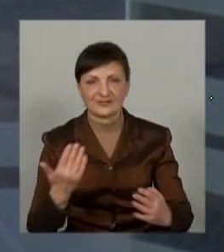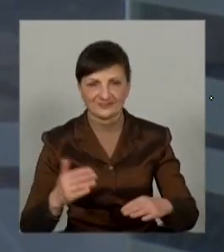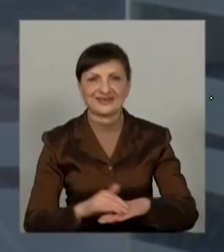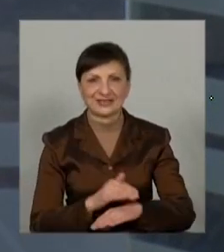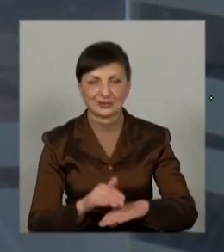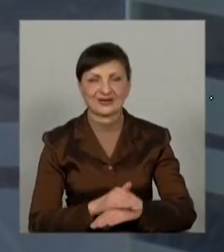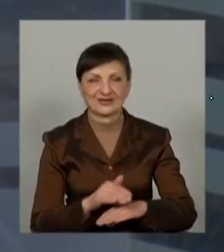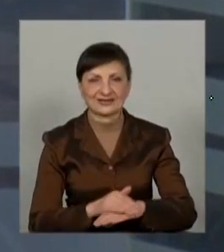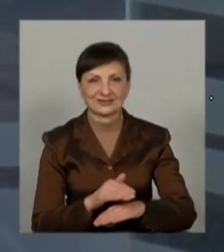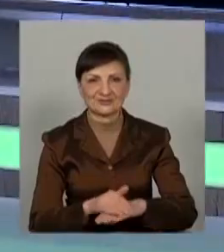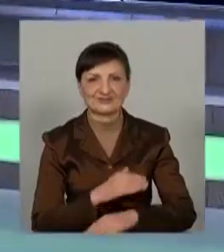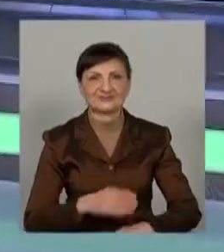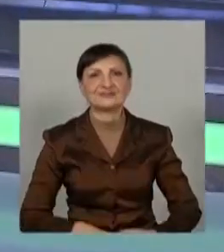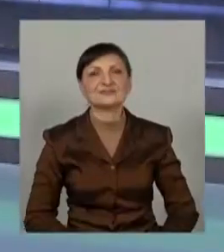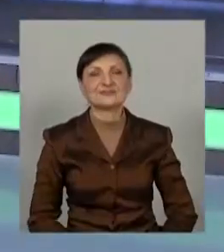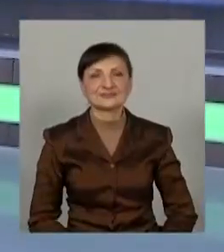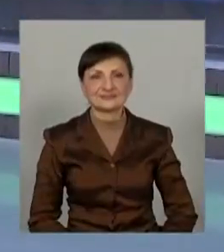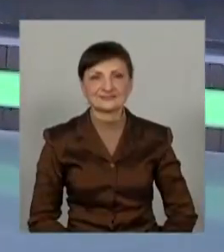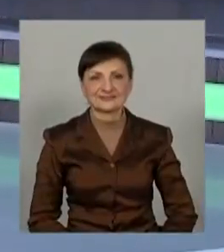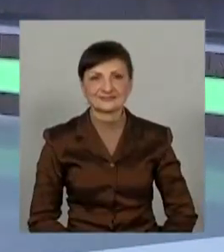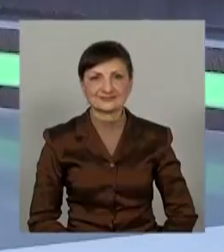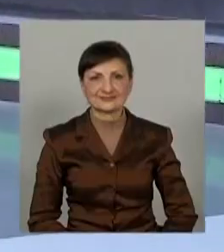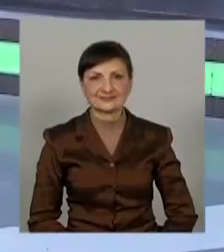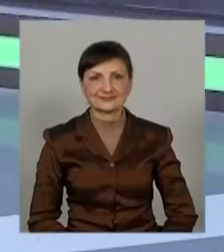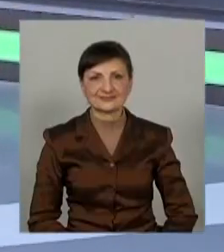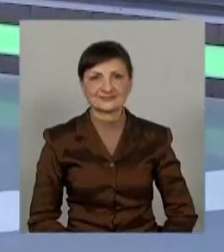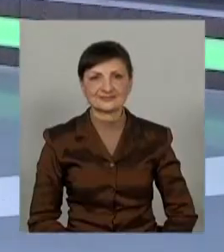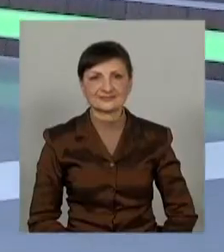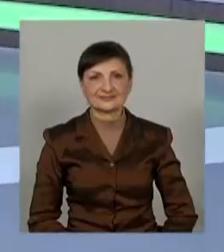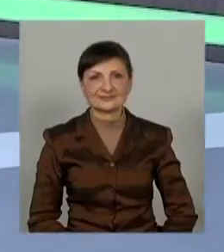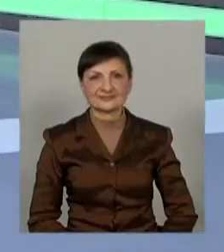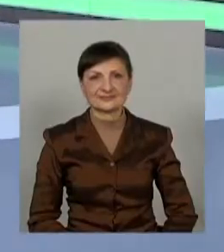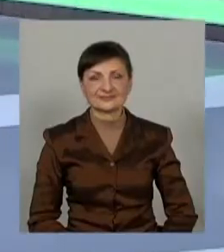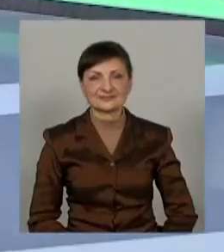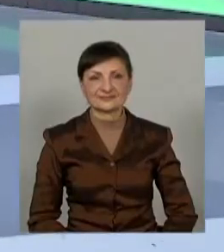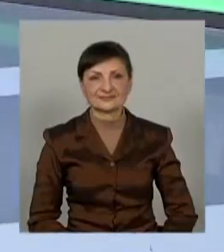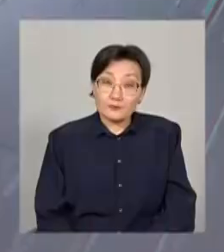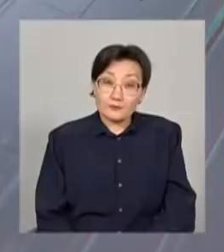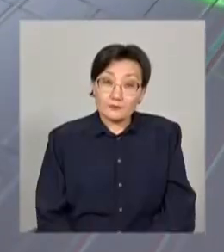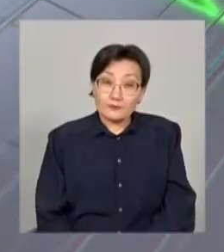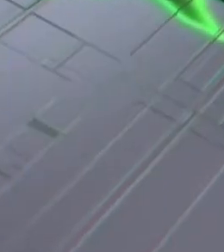указанным на экране. Я же с вами прощаюсь. Всего доброго и берегите себя.